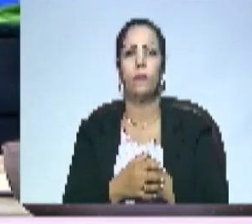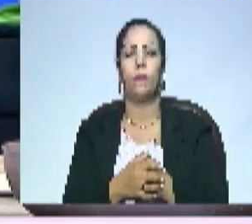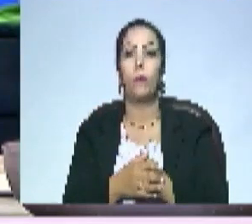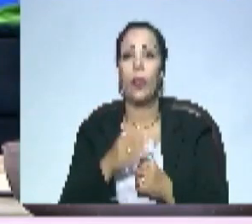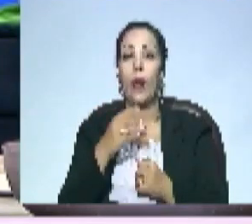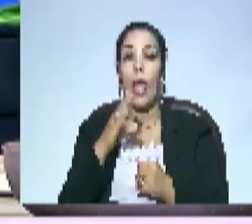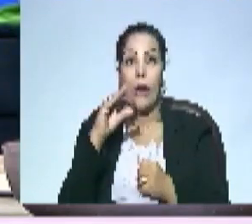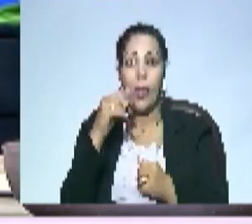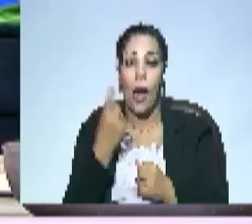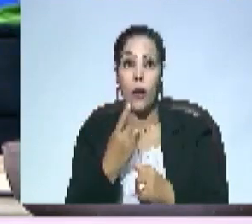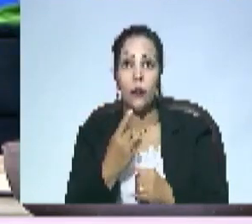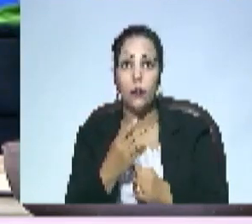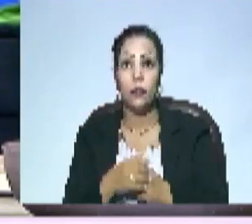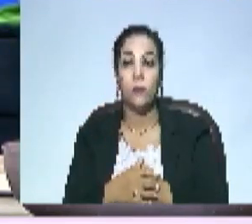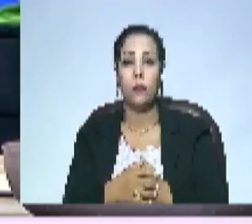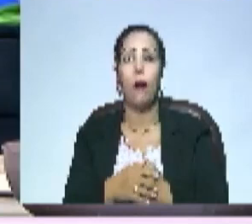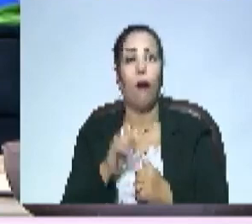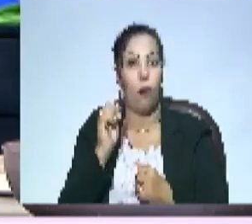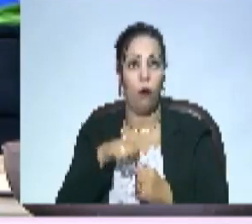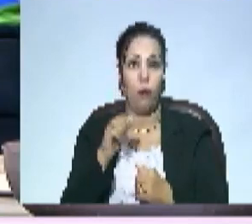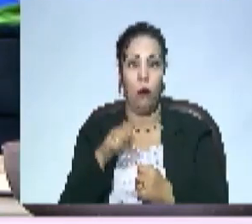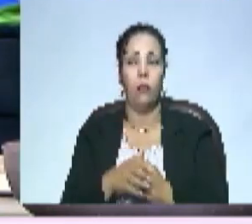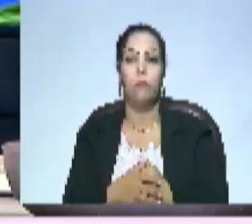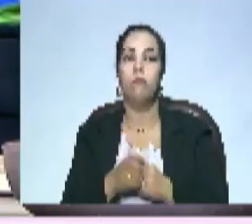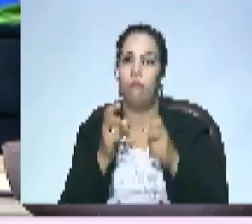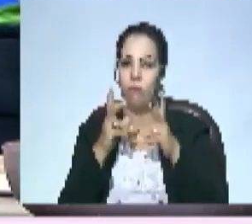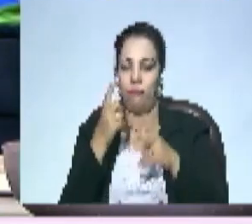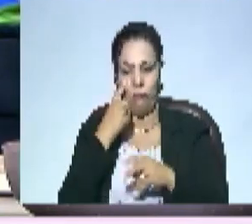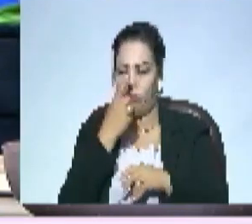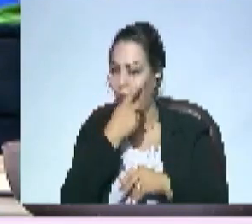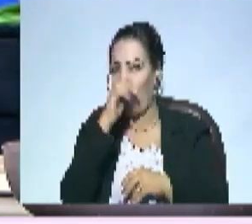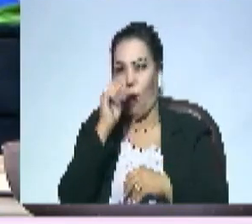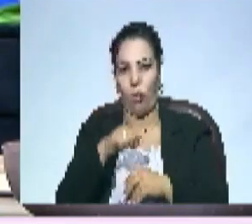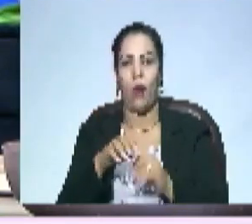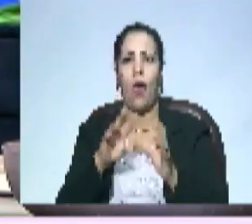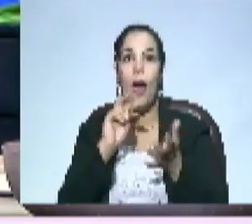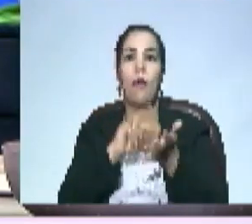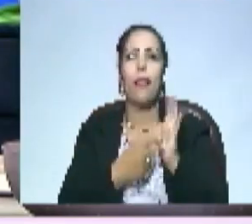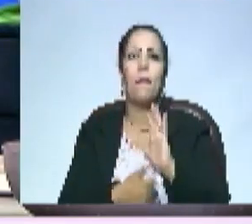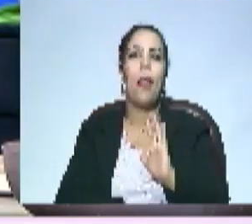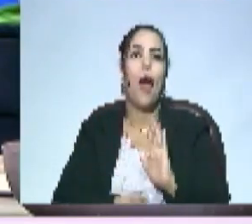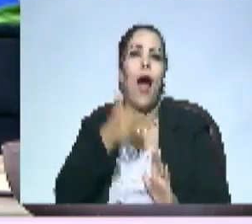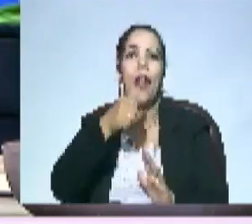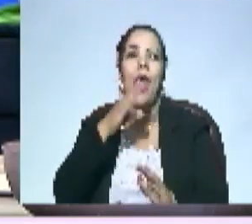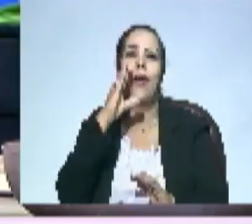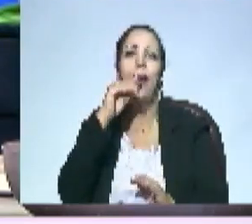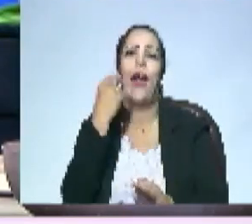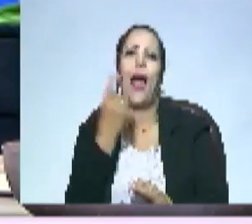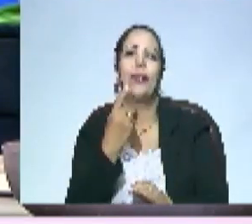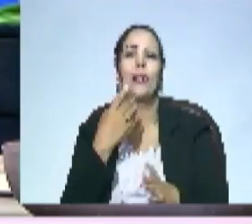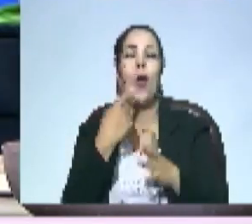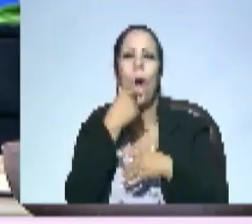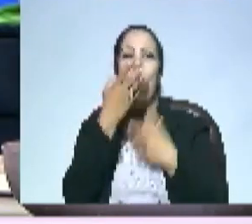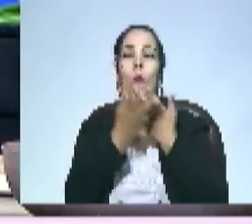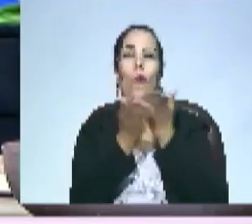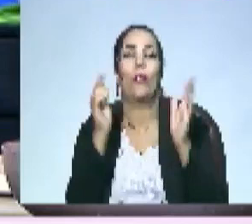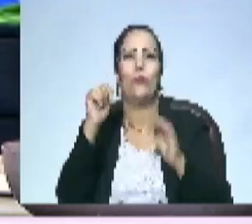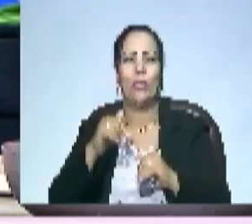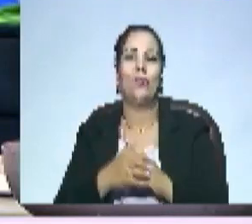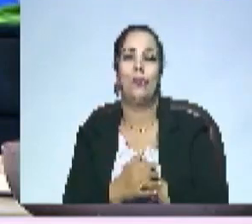كيكه عاديه اه حاضر نعمل اجمل كيكه عاديه اقول لك عليها دلوقتي